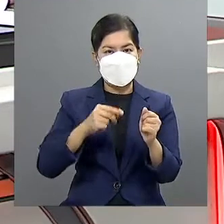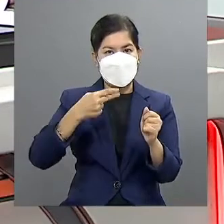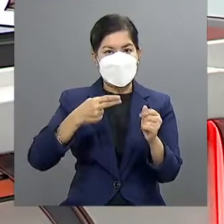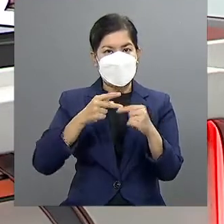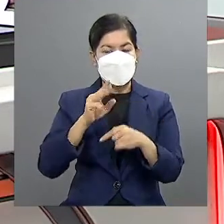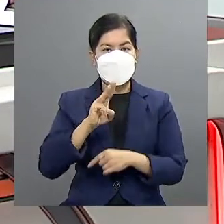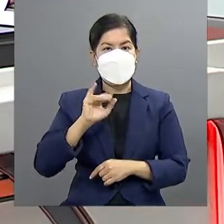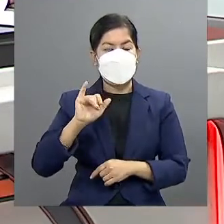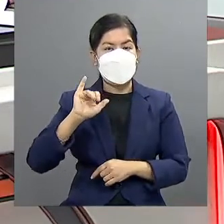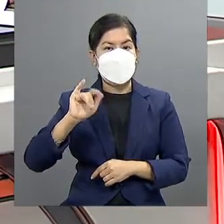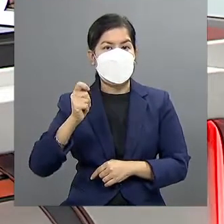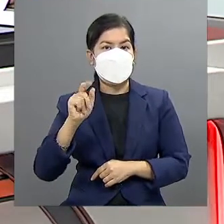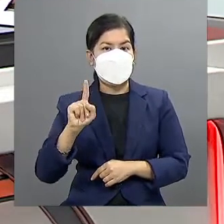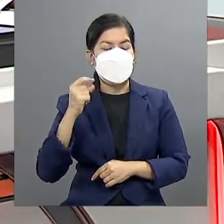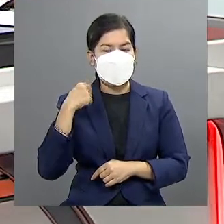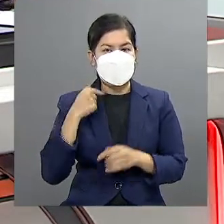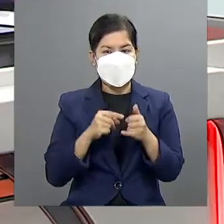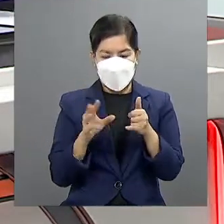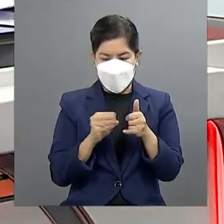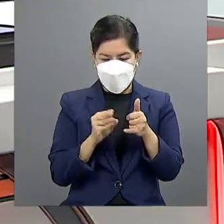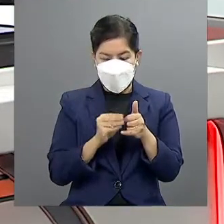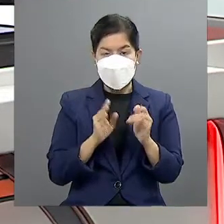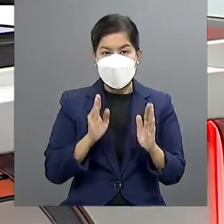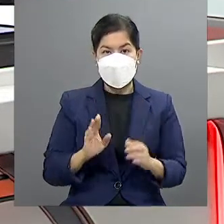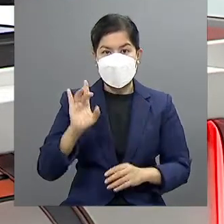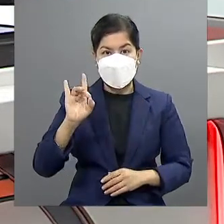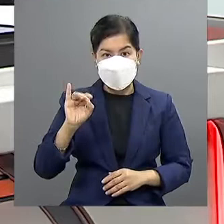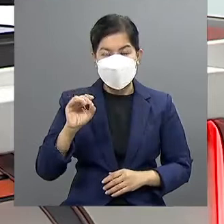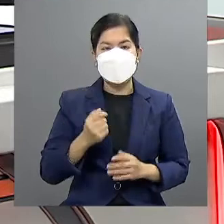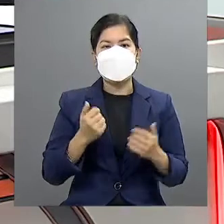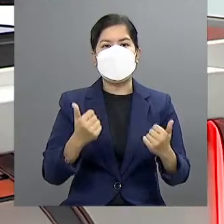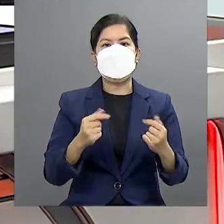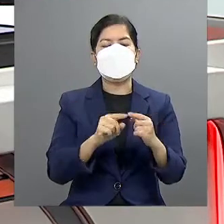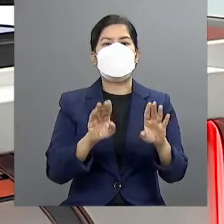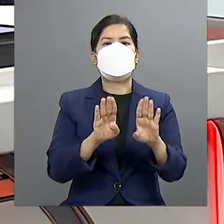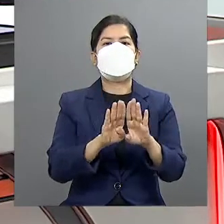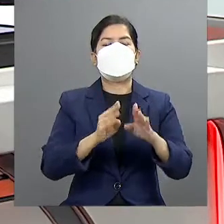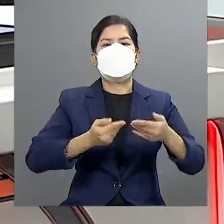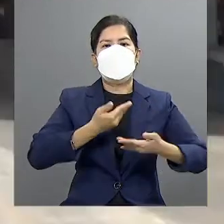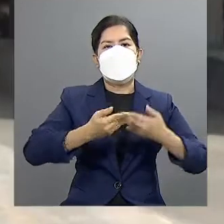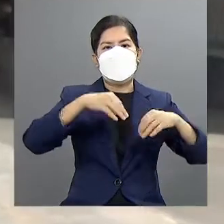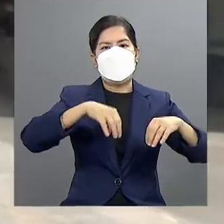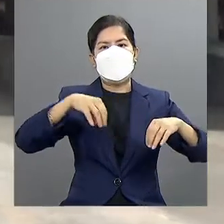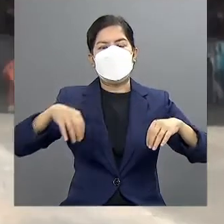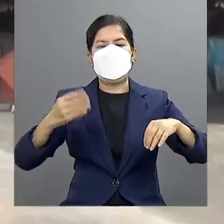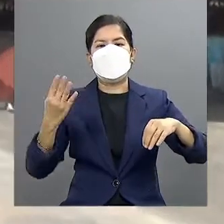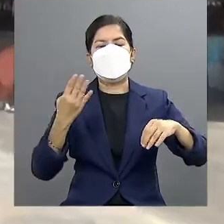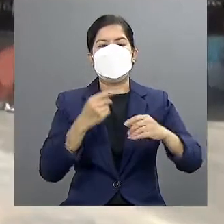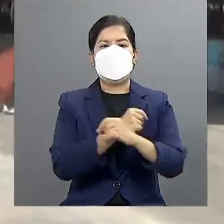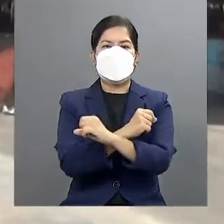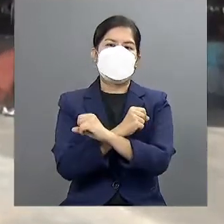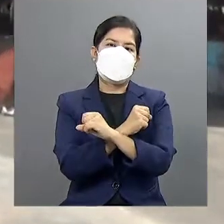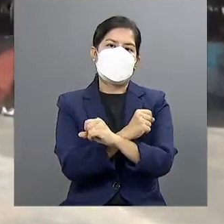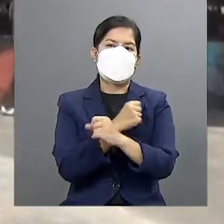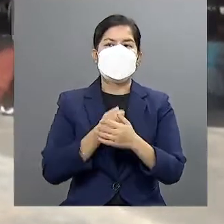ผู้ติดเชื้อแล้ว80คนค่ะทำให้ต้องปิดตลาดชั่วคราว4แห่งเพื่อที่จะควบคุมโรคค่ะ